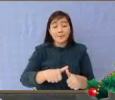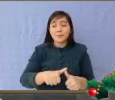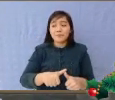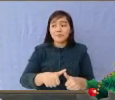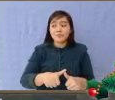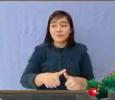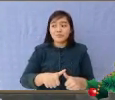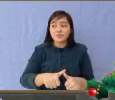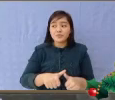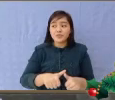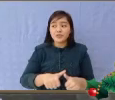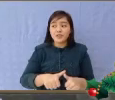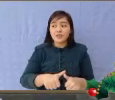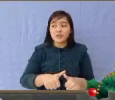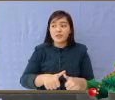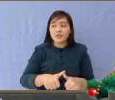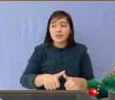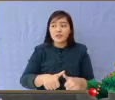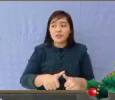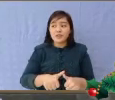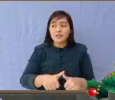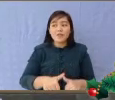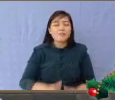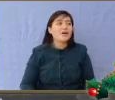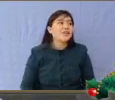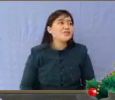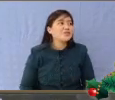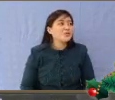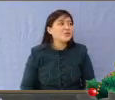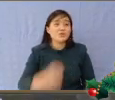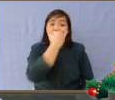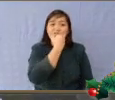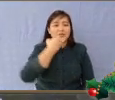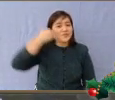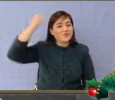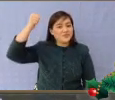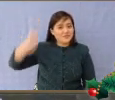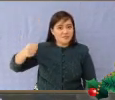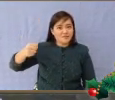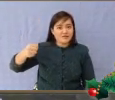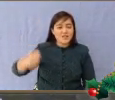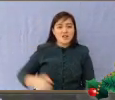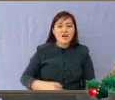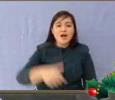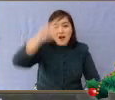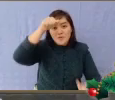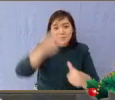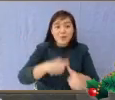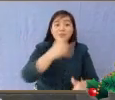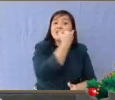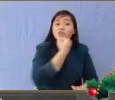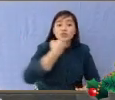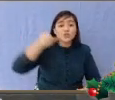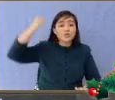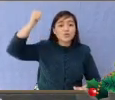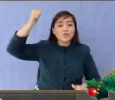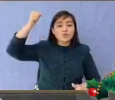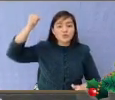became a fugitive sapagkat nakapatay siya doon po sa Egypt. At nagtago sa